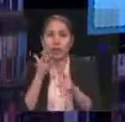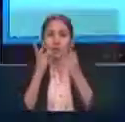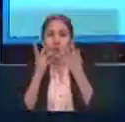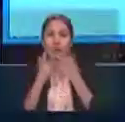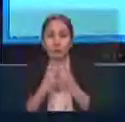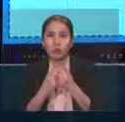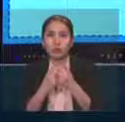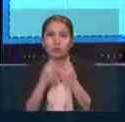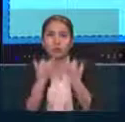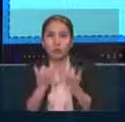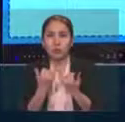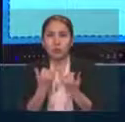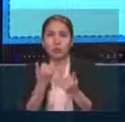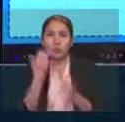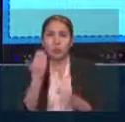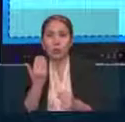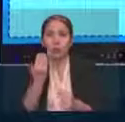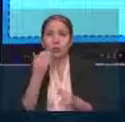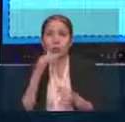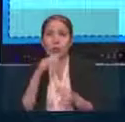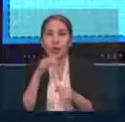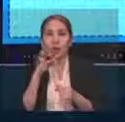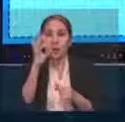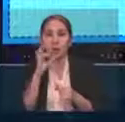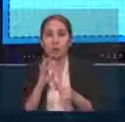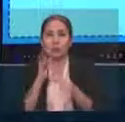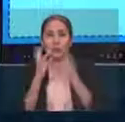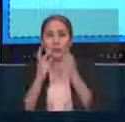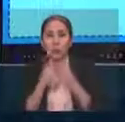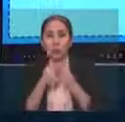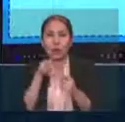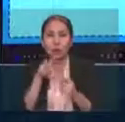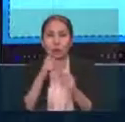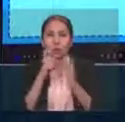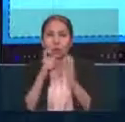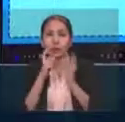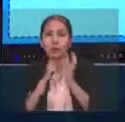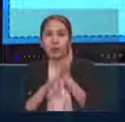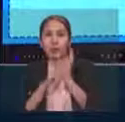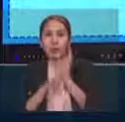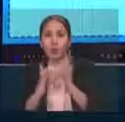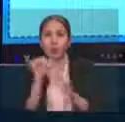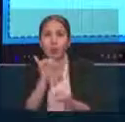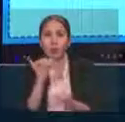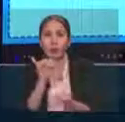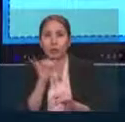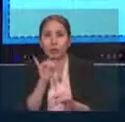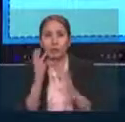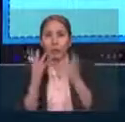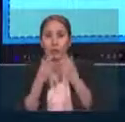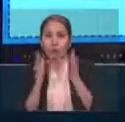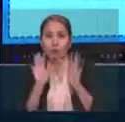o'lchovini topish uchun uning gradus o'lchovini π taqsim 180 ga ko'paytirish kifoya